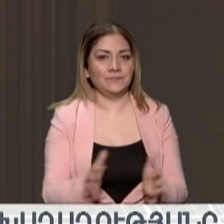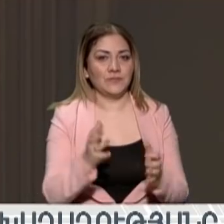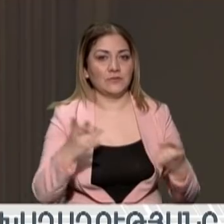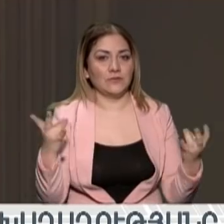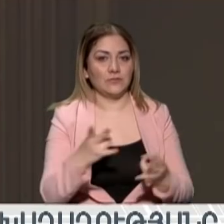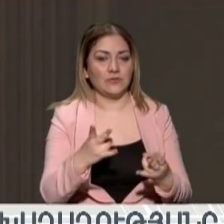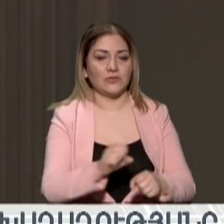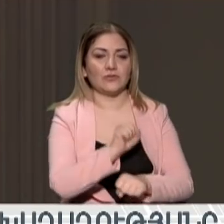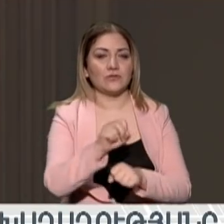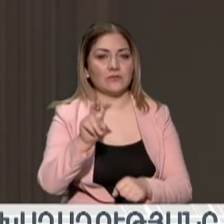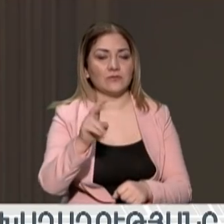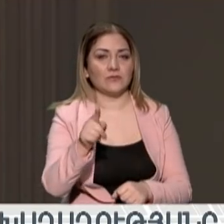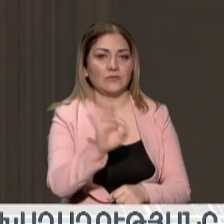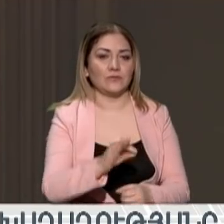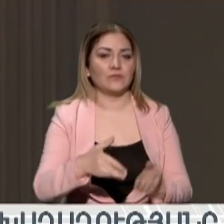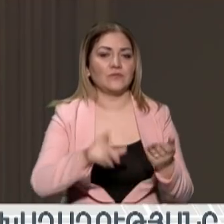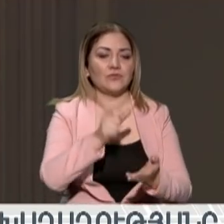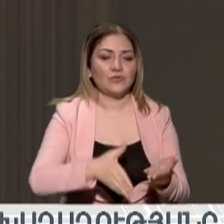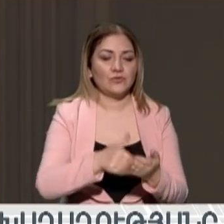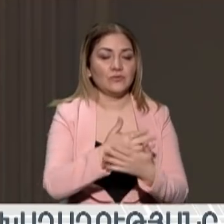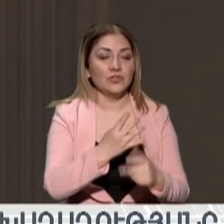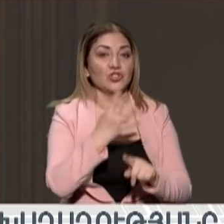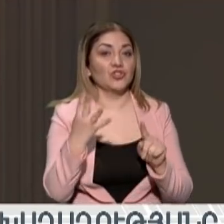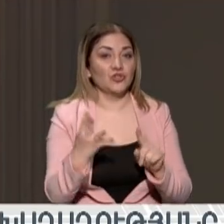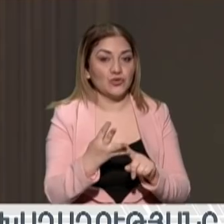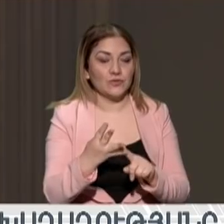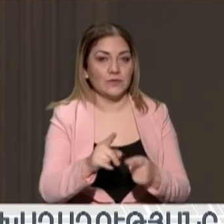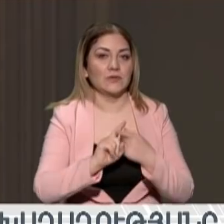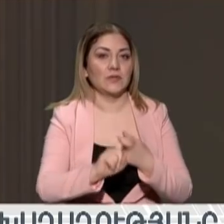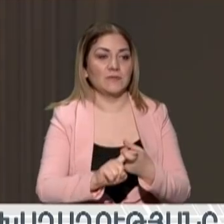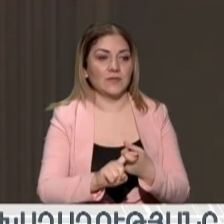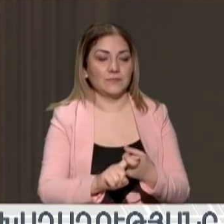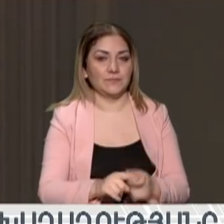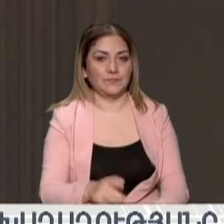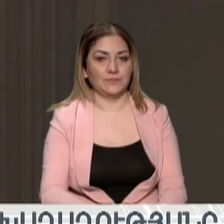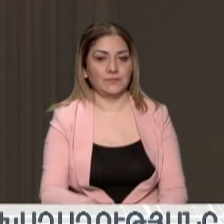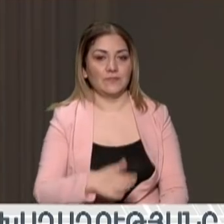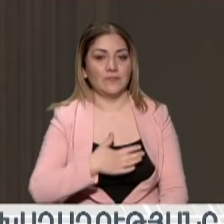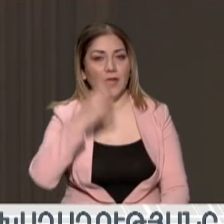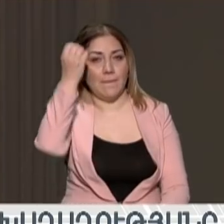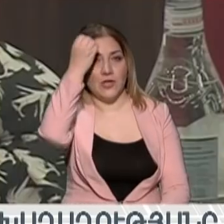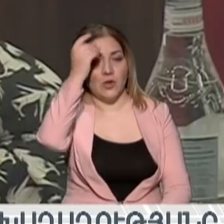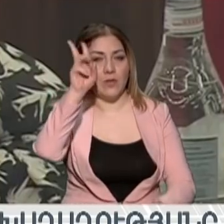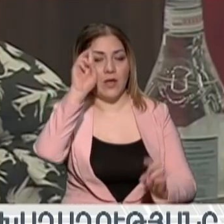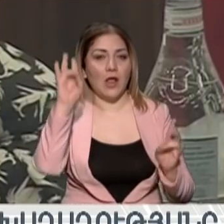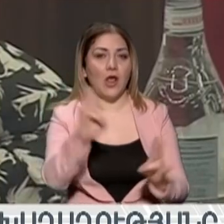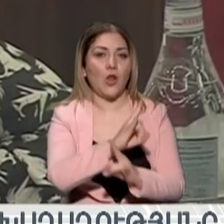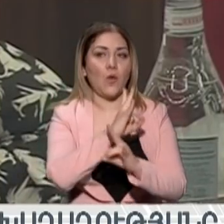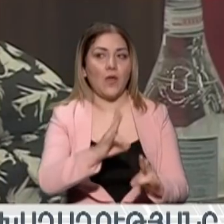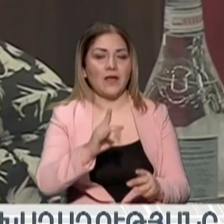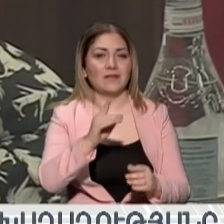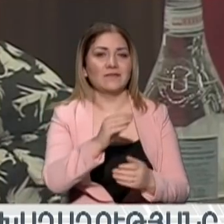ապահովումը Արցախին, եւ չորրորդը վերաբերվում է մեր մշակութային եւ քրոնական